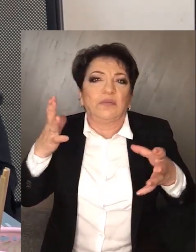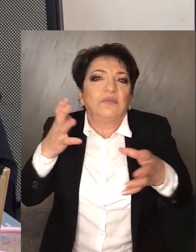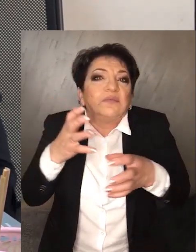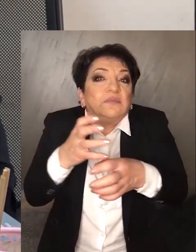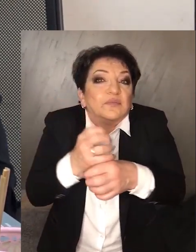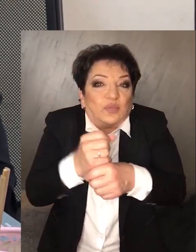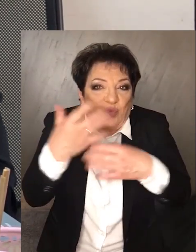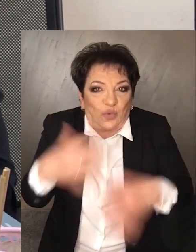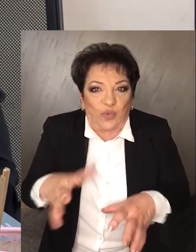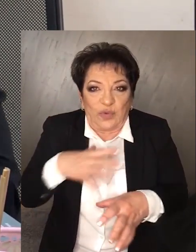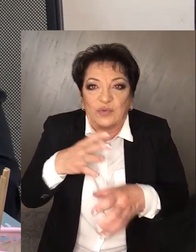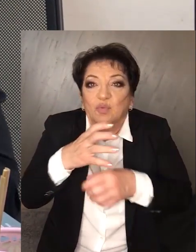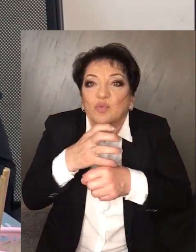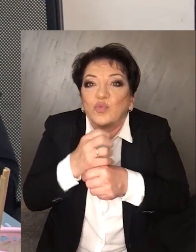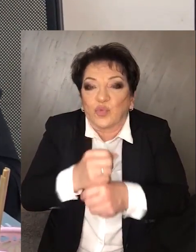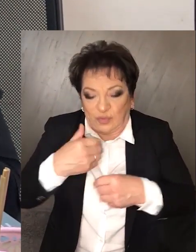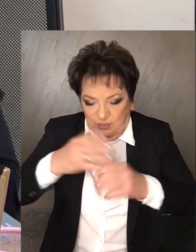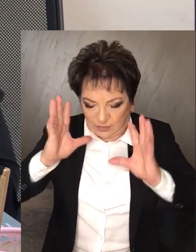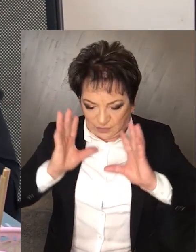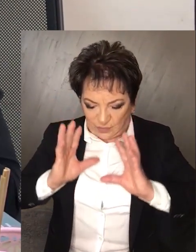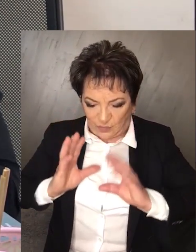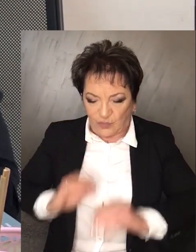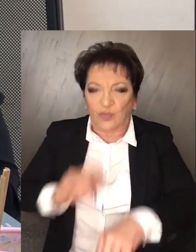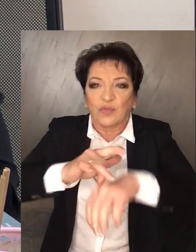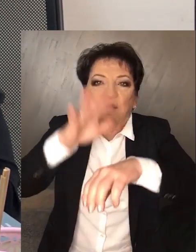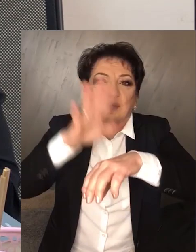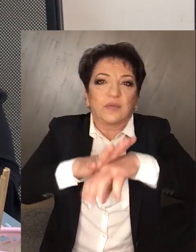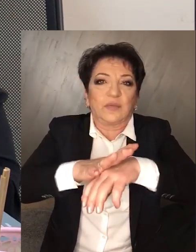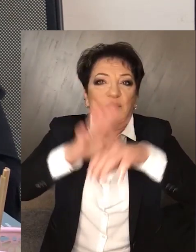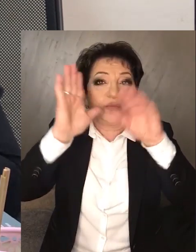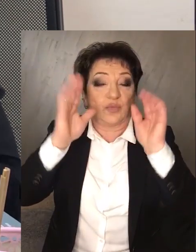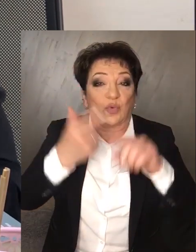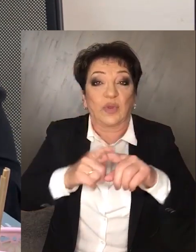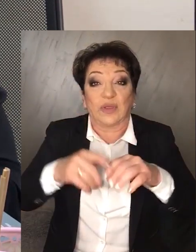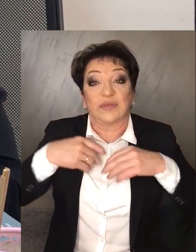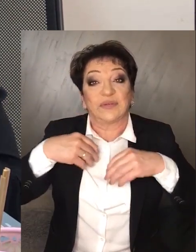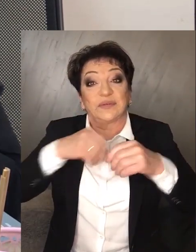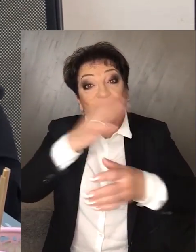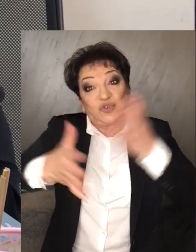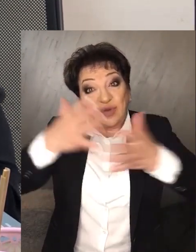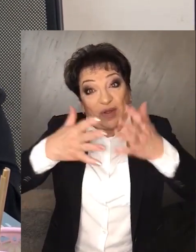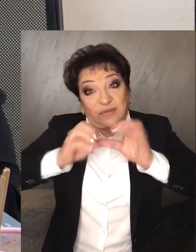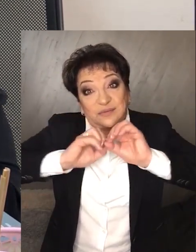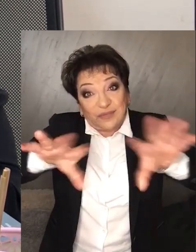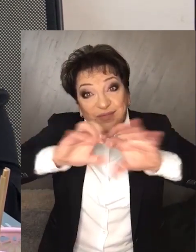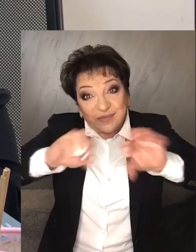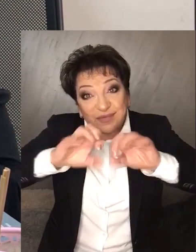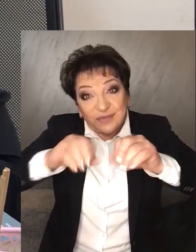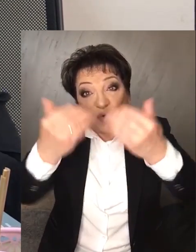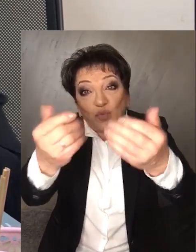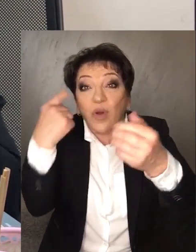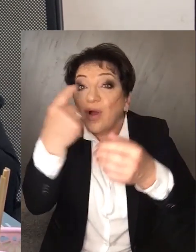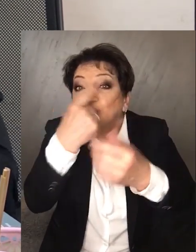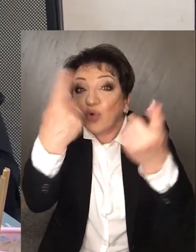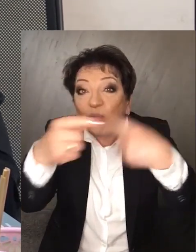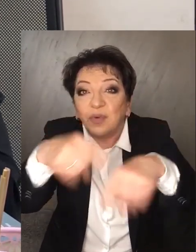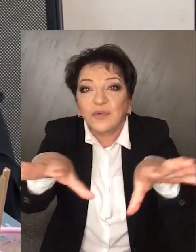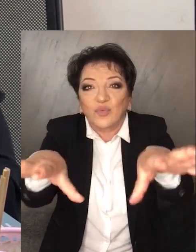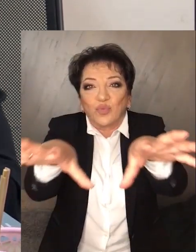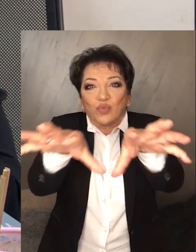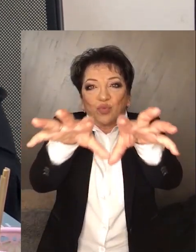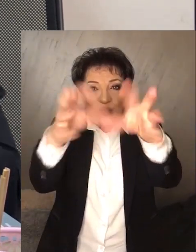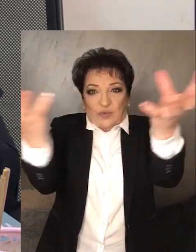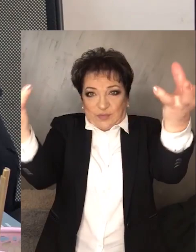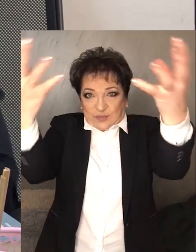տալիս, չկան դասերը, ես ցամաքում եմ, ես սմքում եմ, ես վերջանում եմ, երբ որ ես տալիս